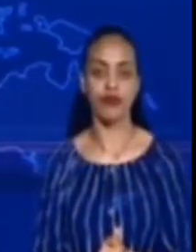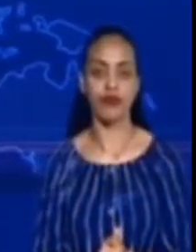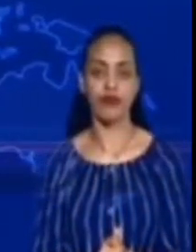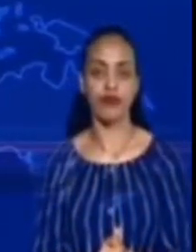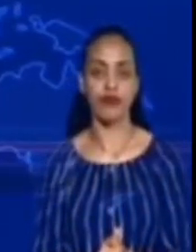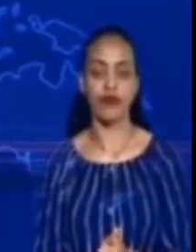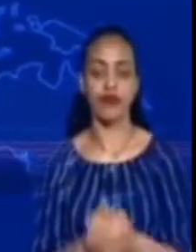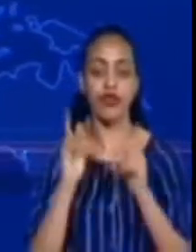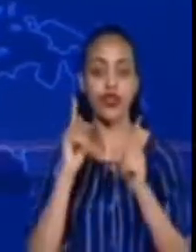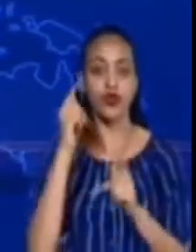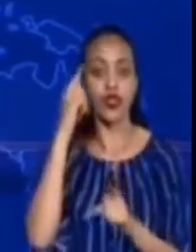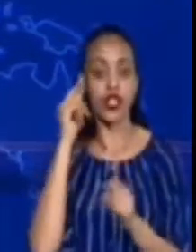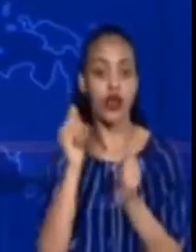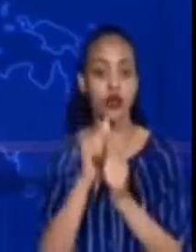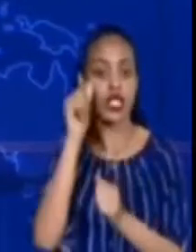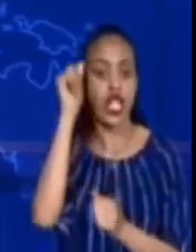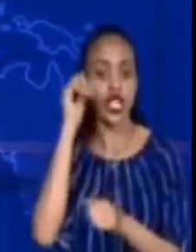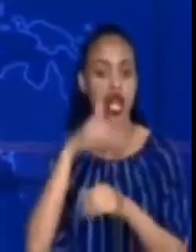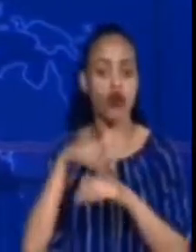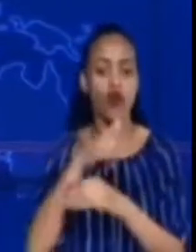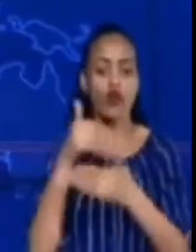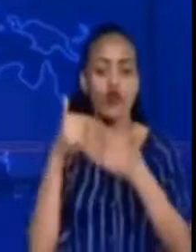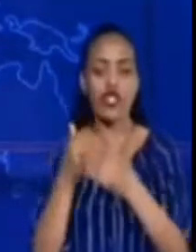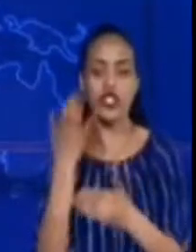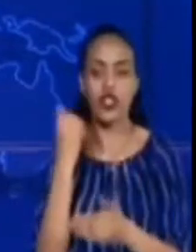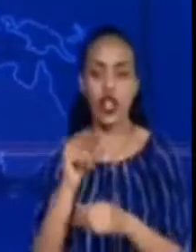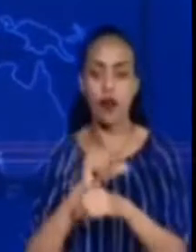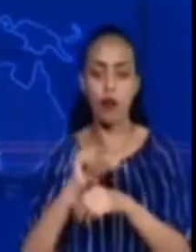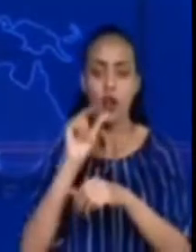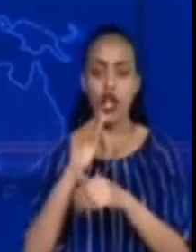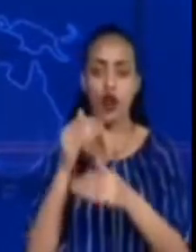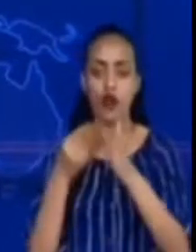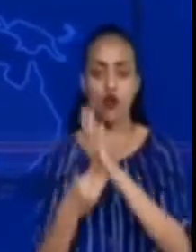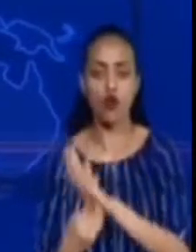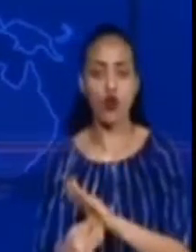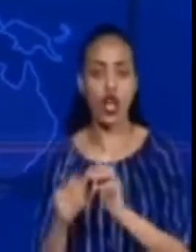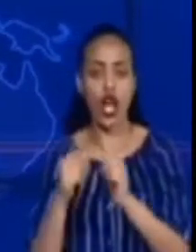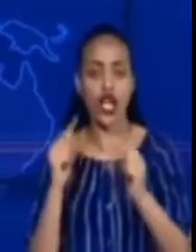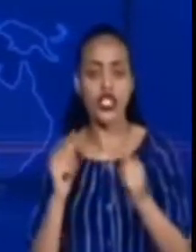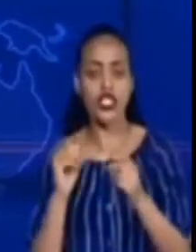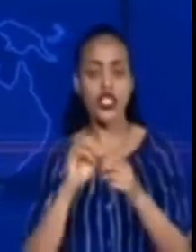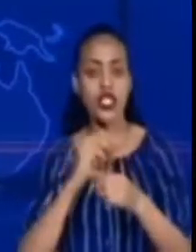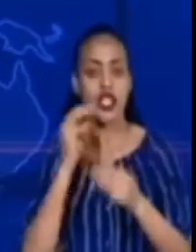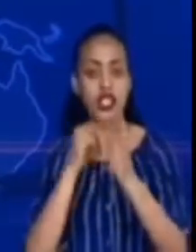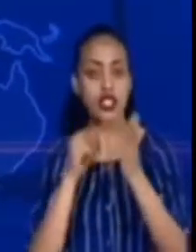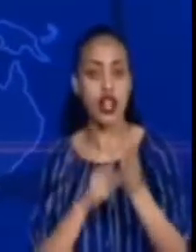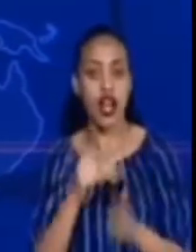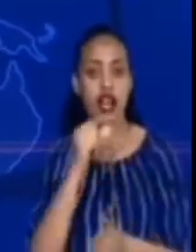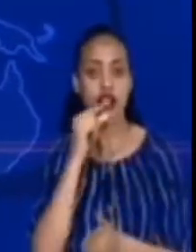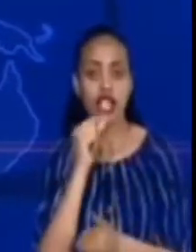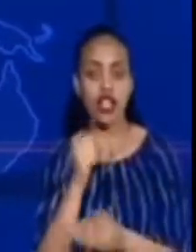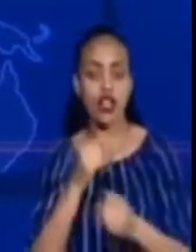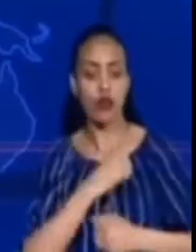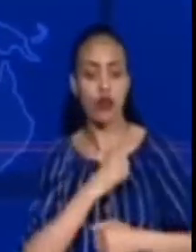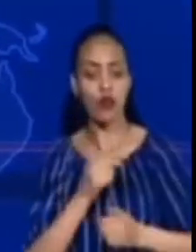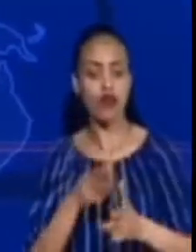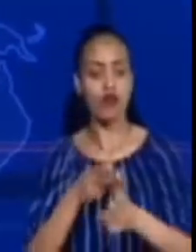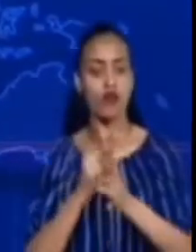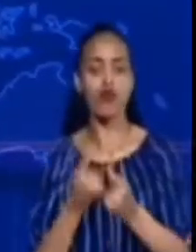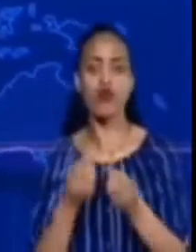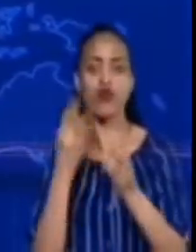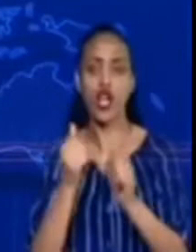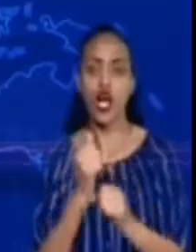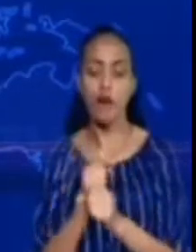ማጥፋት ስለምፈልጉ። ግን አይሳካም። ዴቢአንስ ሁመን ማሩ በይክ ተነከኬኩም ኒሃለ